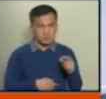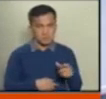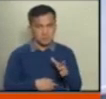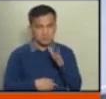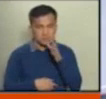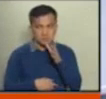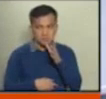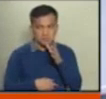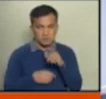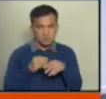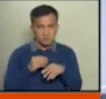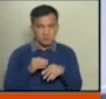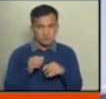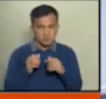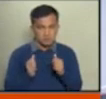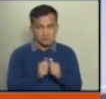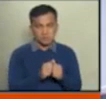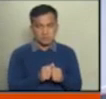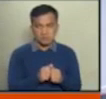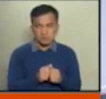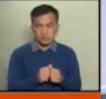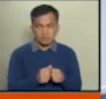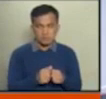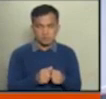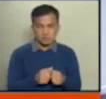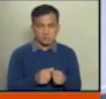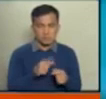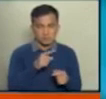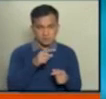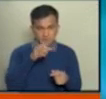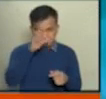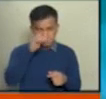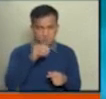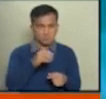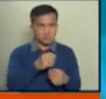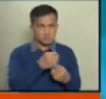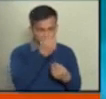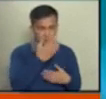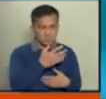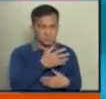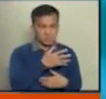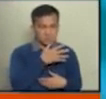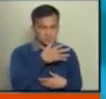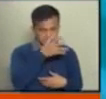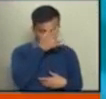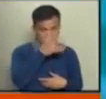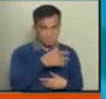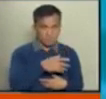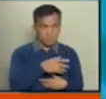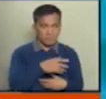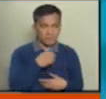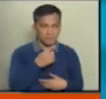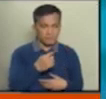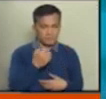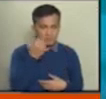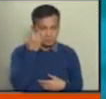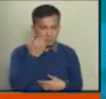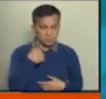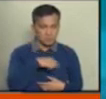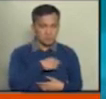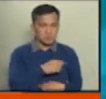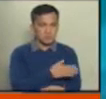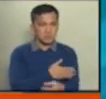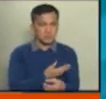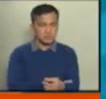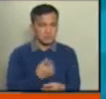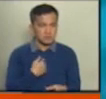nanay madadamay, itong nanay ni lalaki. Sinabihan po kami ng magulang ng lalaki na yung pagkukulang daw po namin sa anak